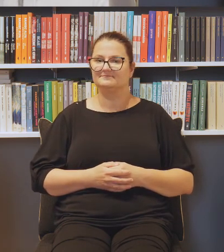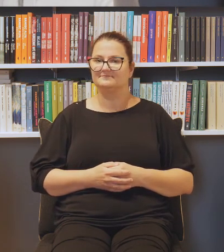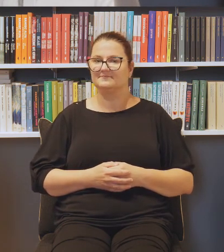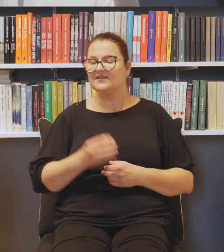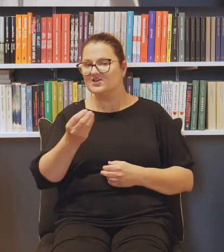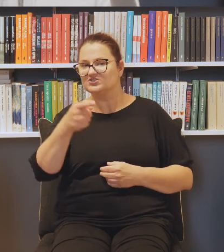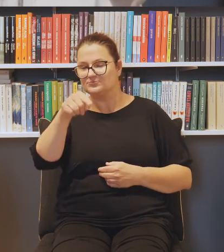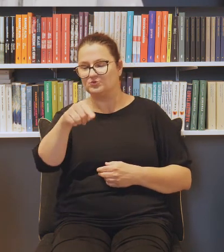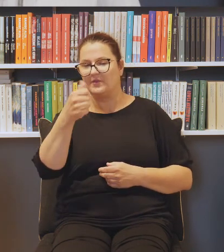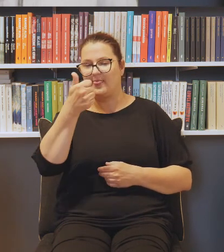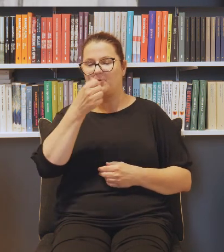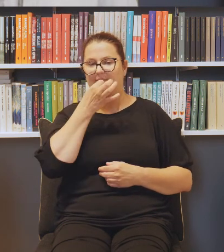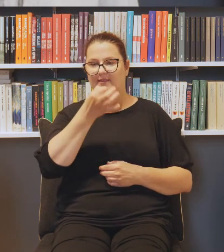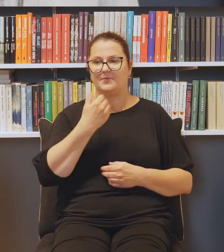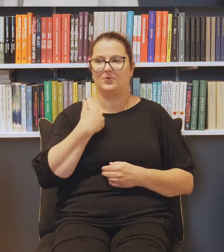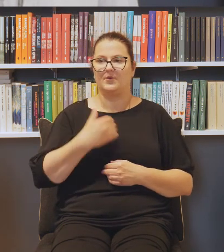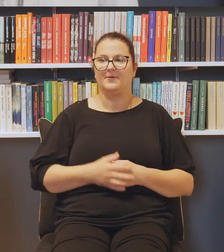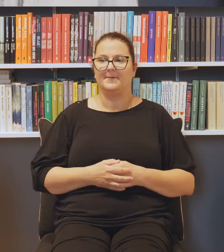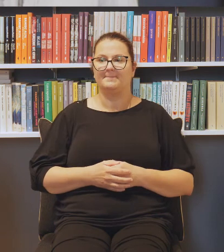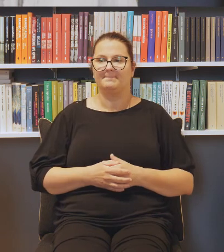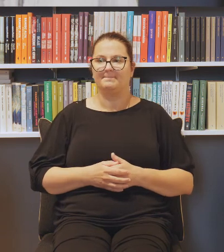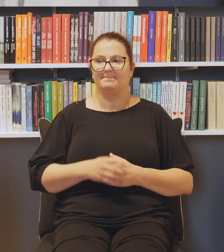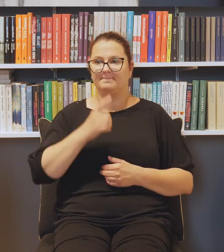Tutaj chyba jeszcze z przodu było pytanie.